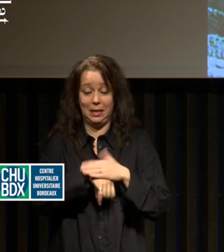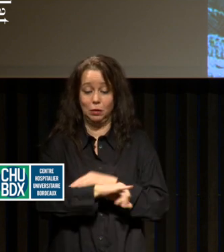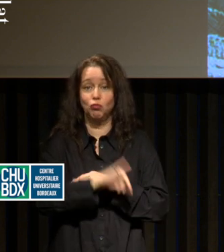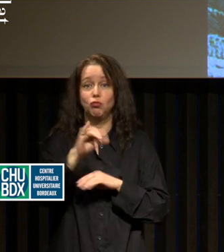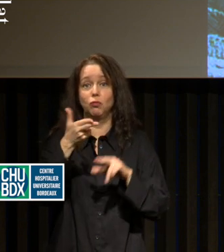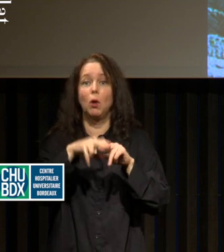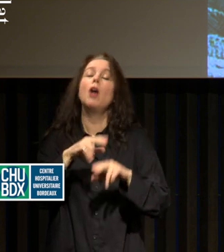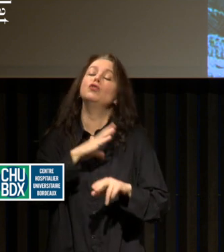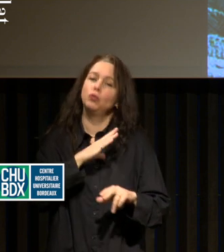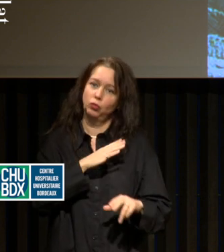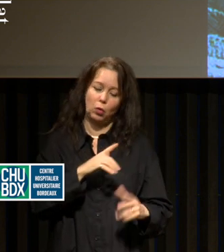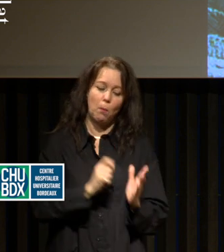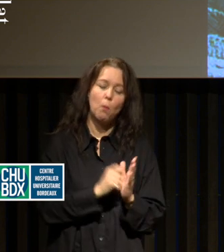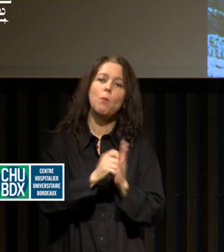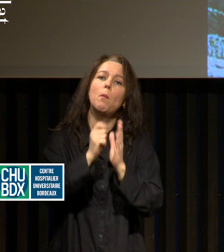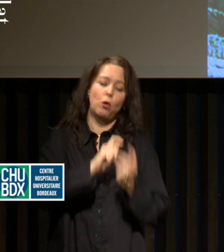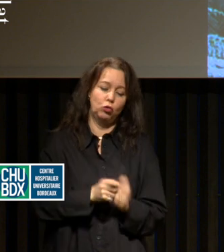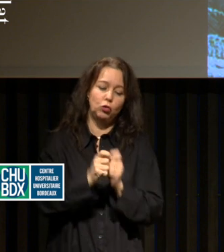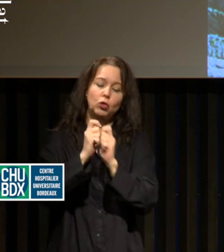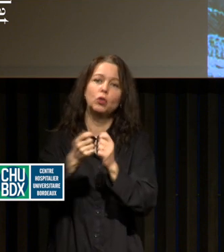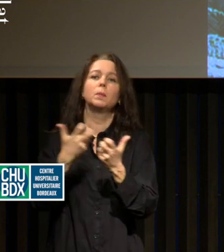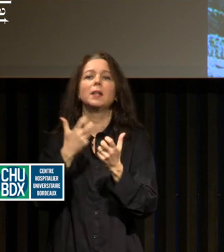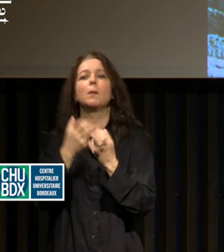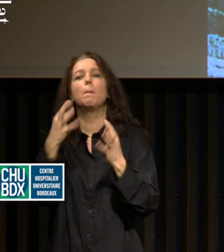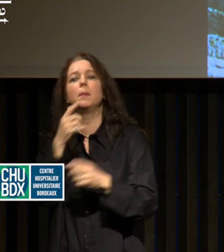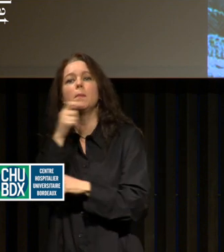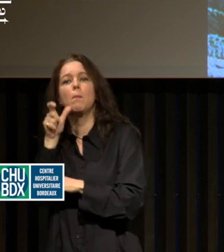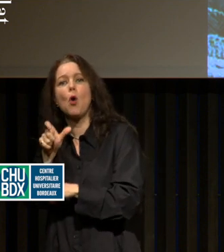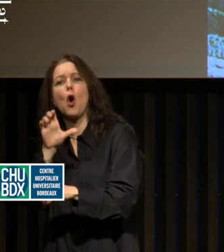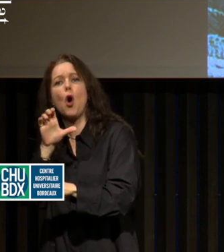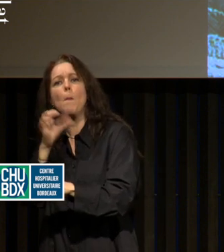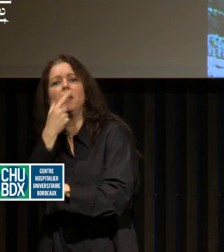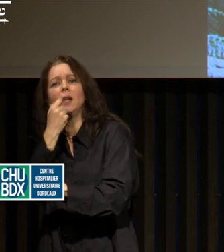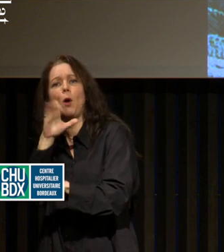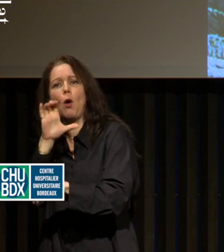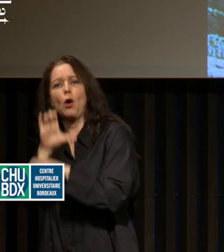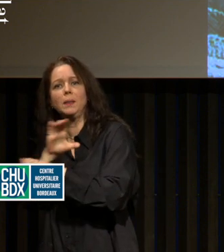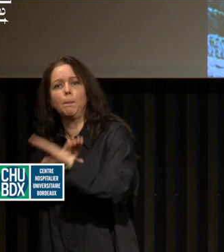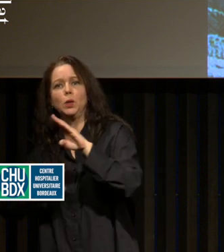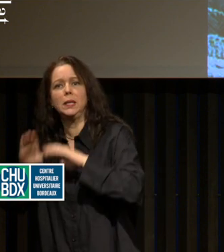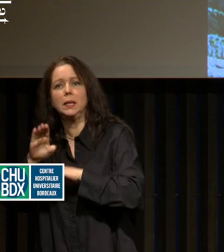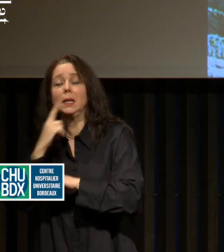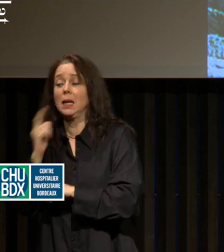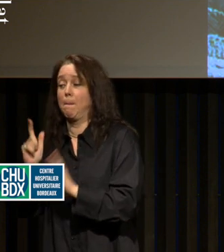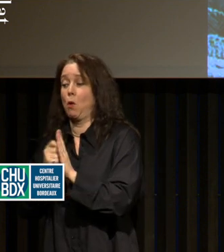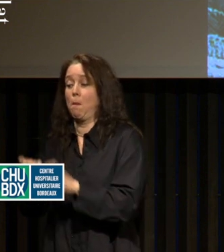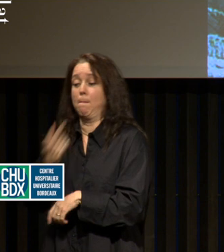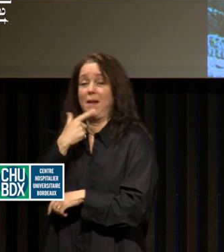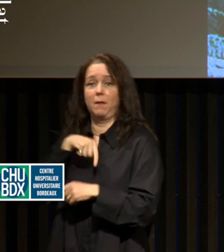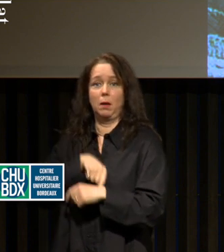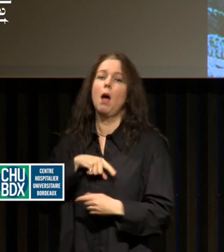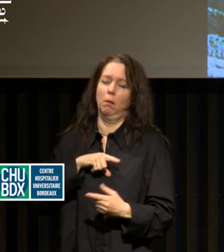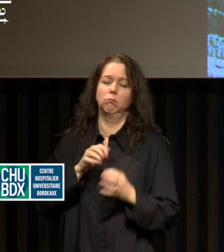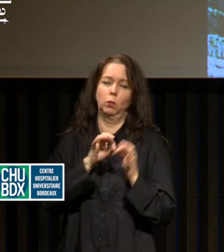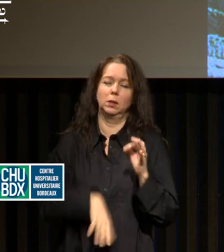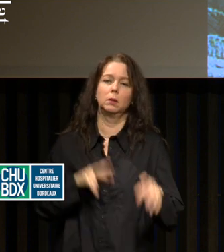où il va changer un peu, on va parler par exemple d'antibiotiques. La prise d'antibiotiques, vous imaginez bien que ça va modifier considérablement le microbiote, mais c'est un petit peu